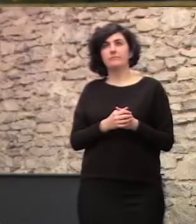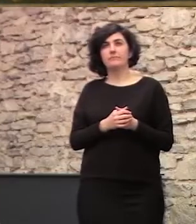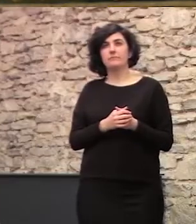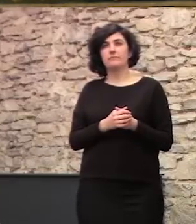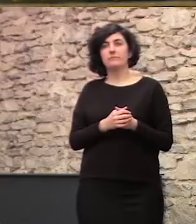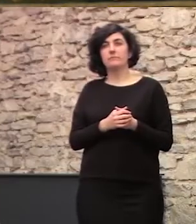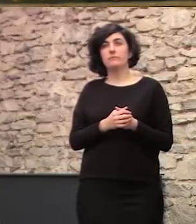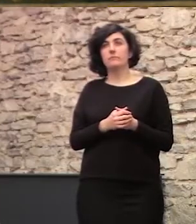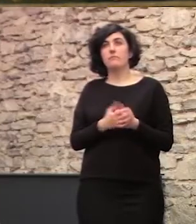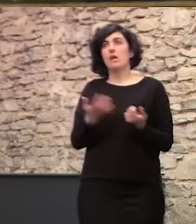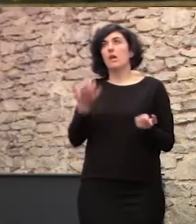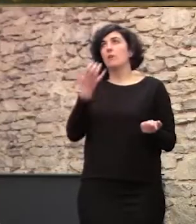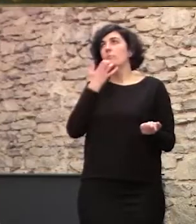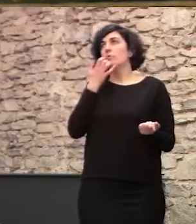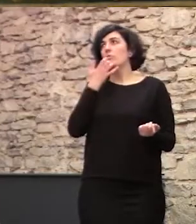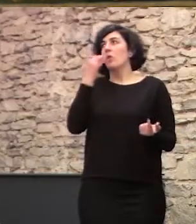batzuk eduki dugun bide